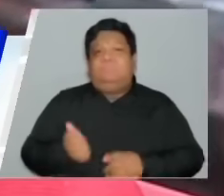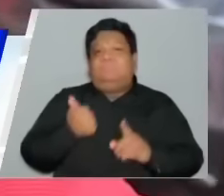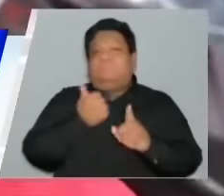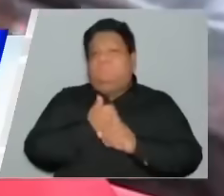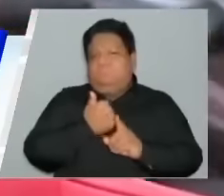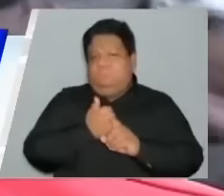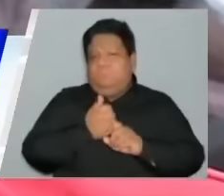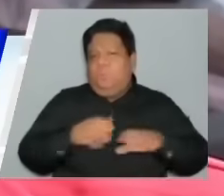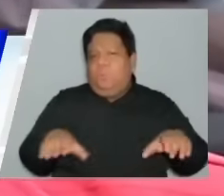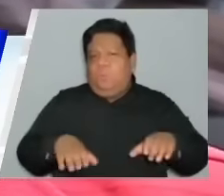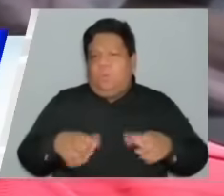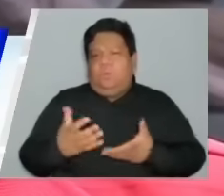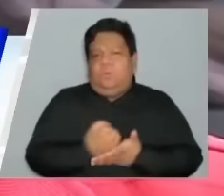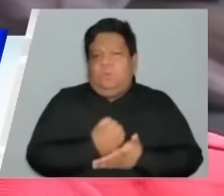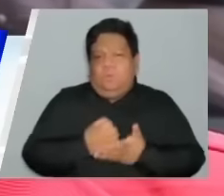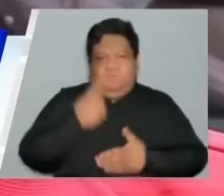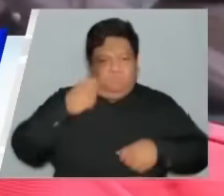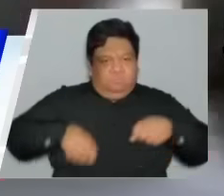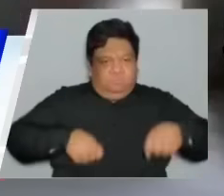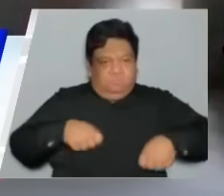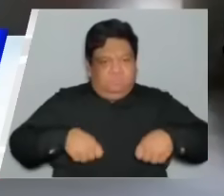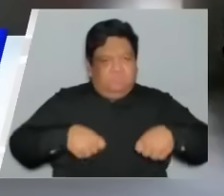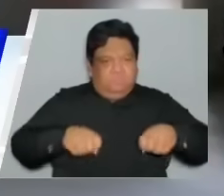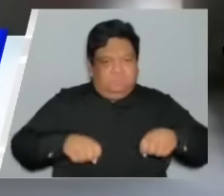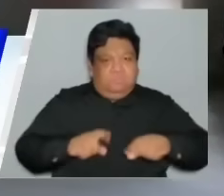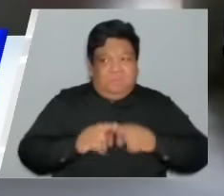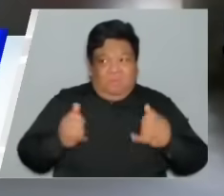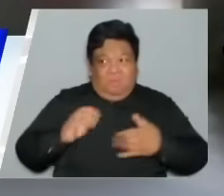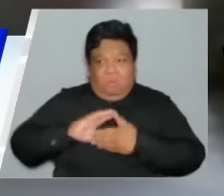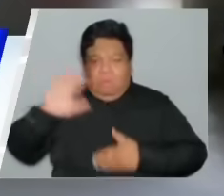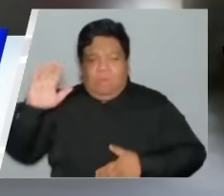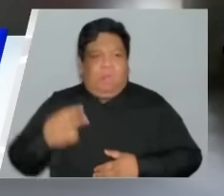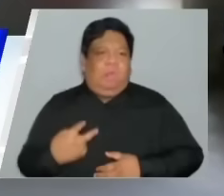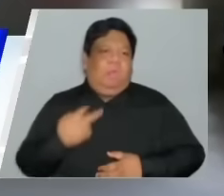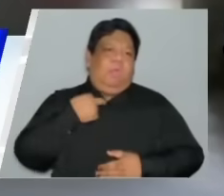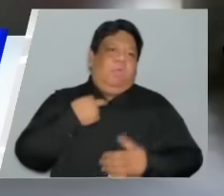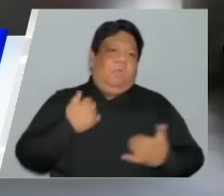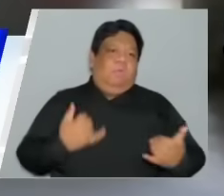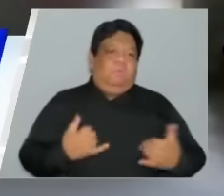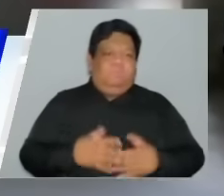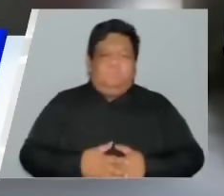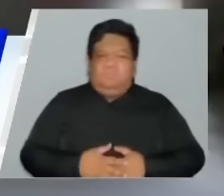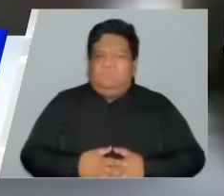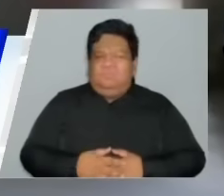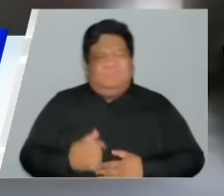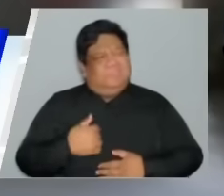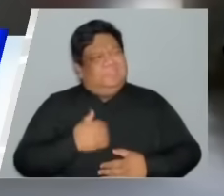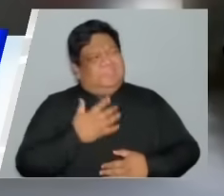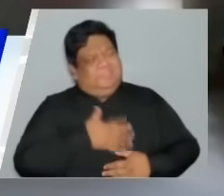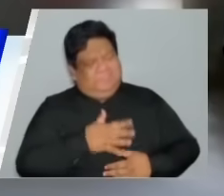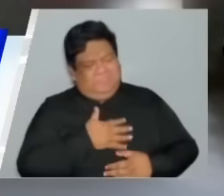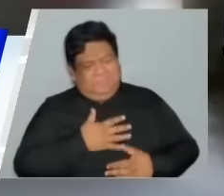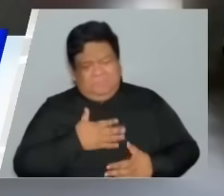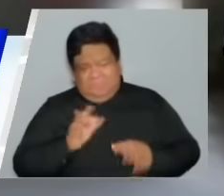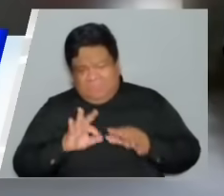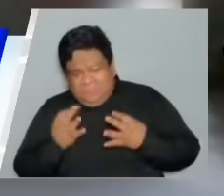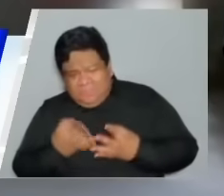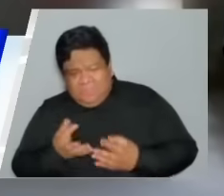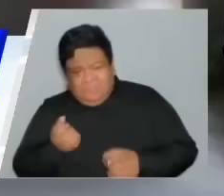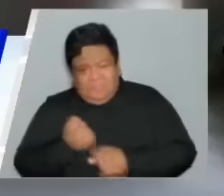viral video, hindi niya ito ngayon magawa. Nasasaktan na ako dahil nasasaktan na yung mga pamilya ko